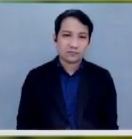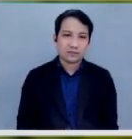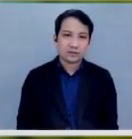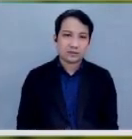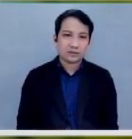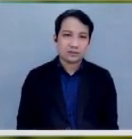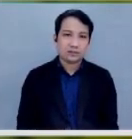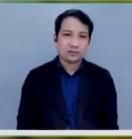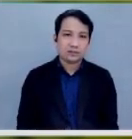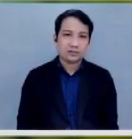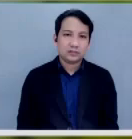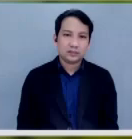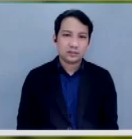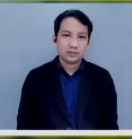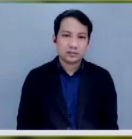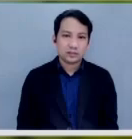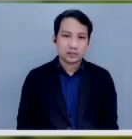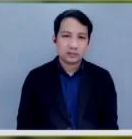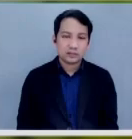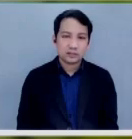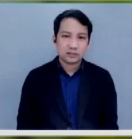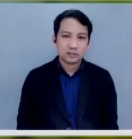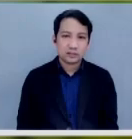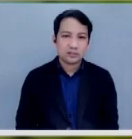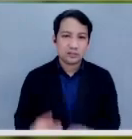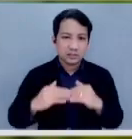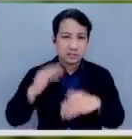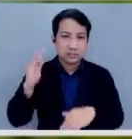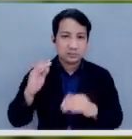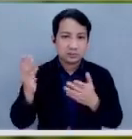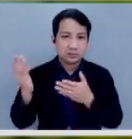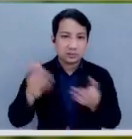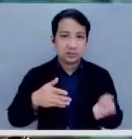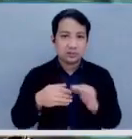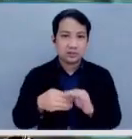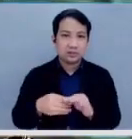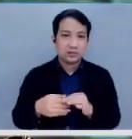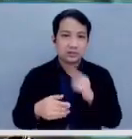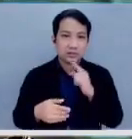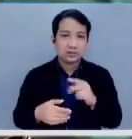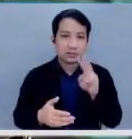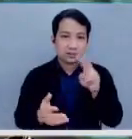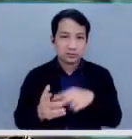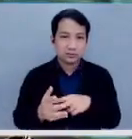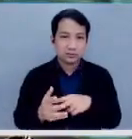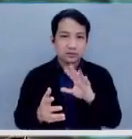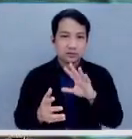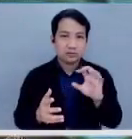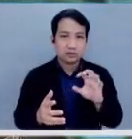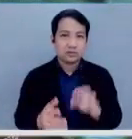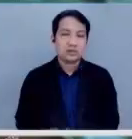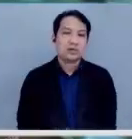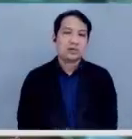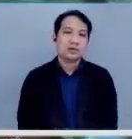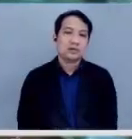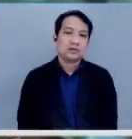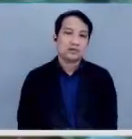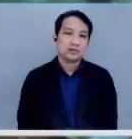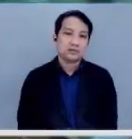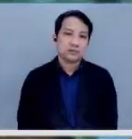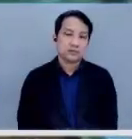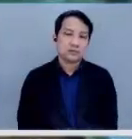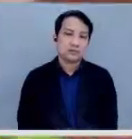range? Ma'am, ano, actually, nagre-range to lahat ng dinala namin for only 2,500 pesos. Uy! Kahit ito? Yes,